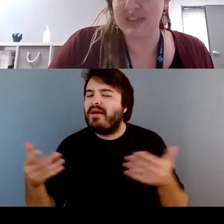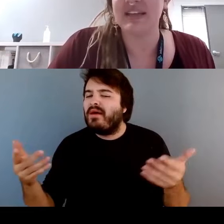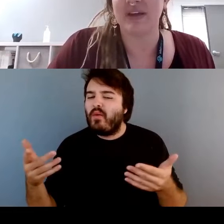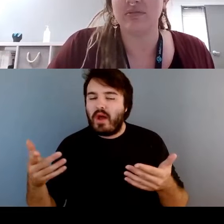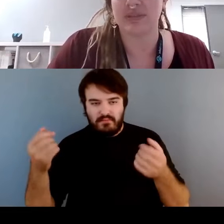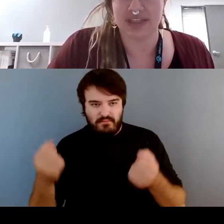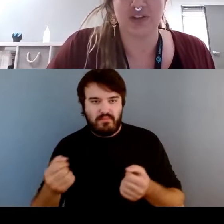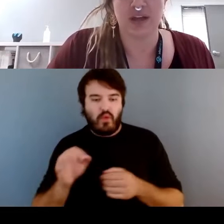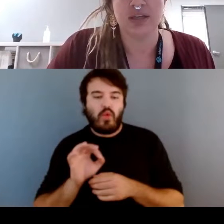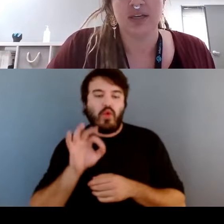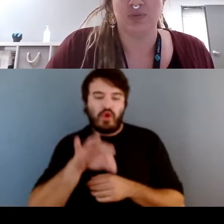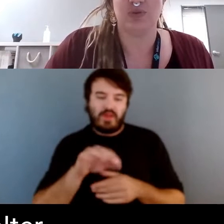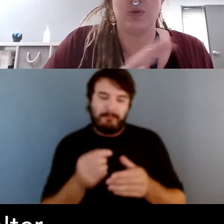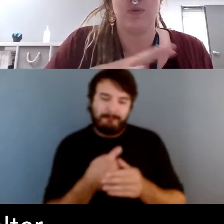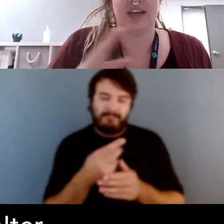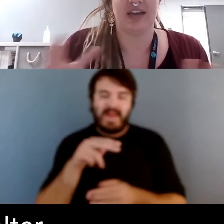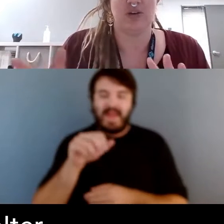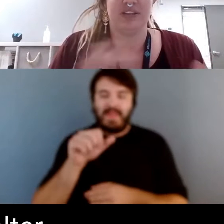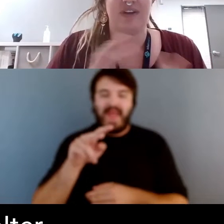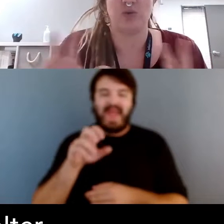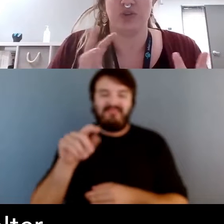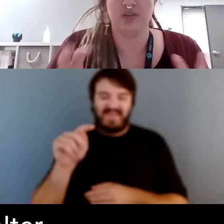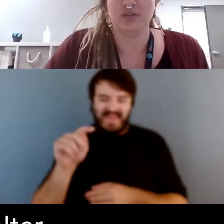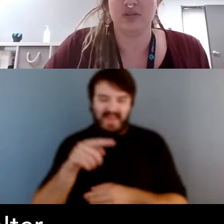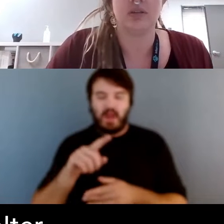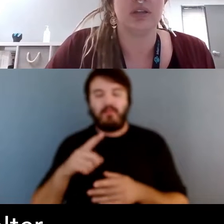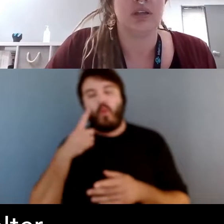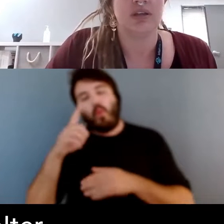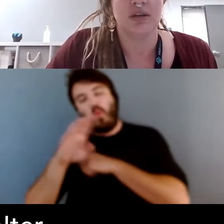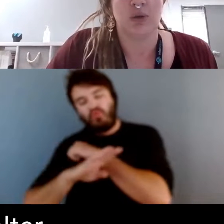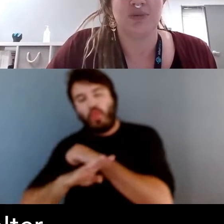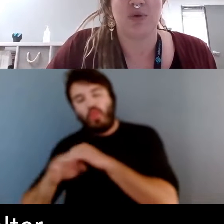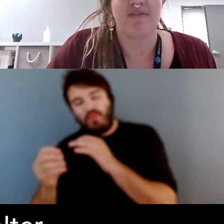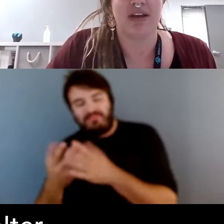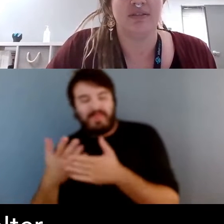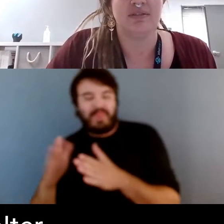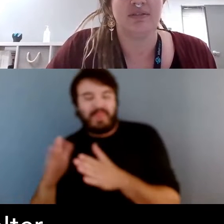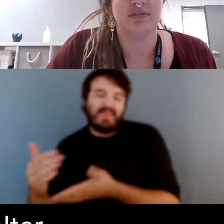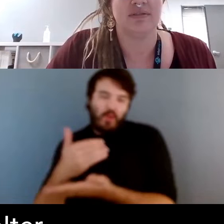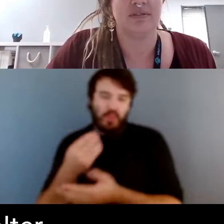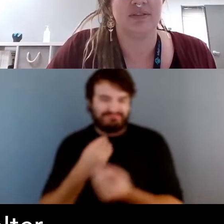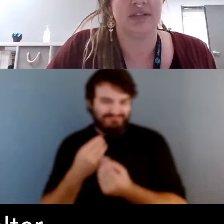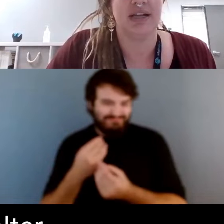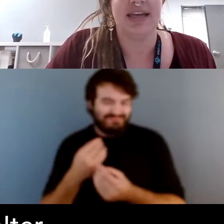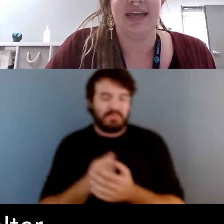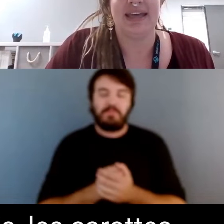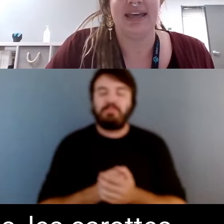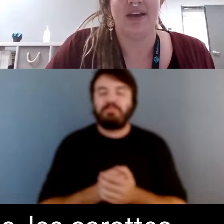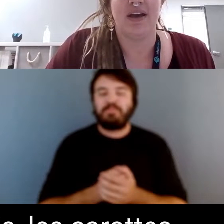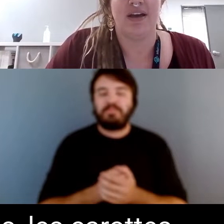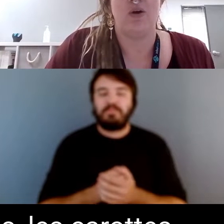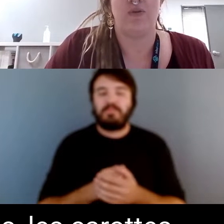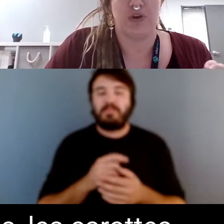peut semer des navets, c'est le temps. Puis ceux-là, on va les récolter vers l'automne, un petit peu avant.